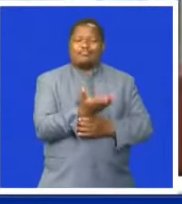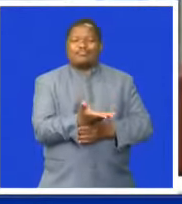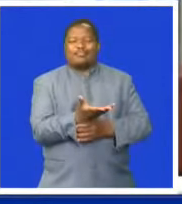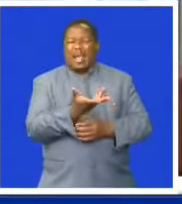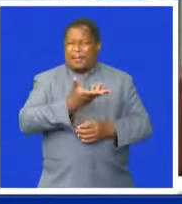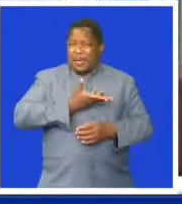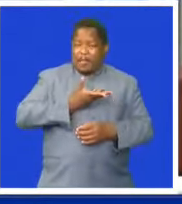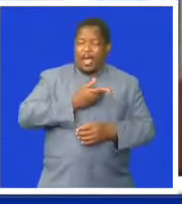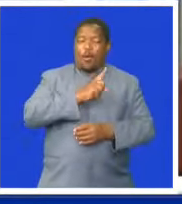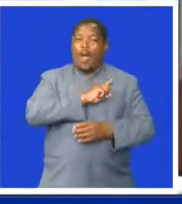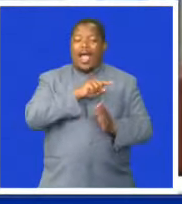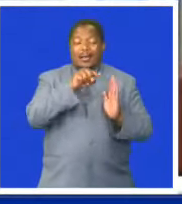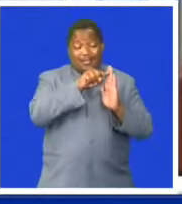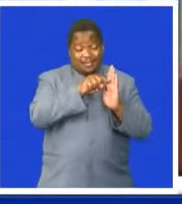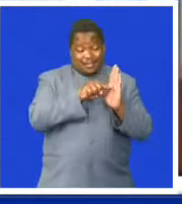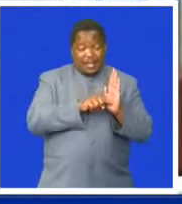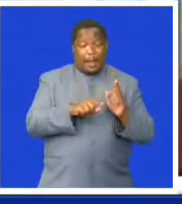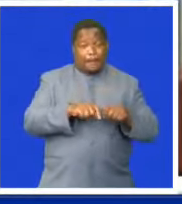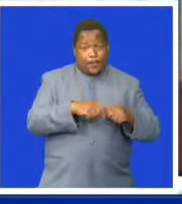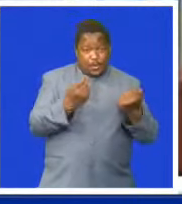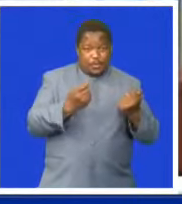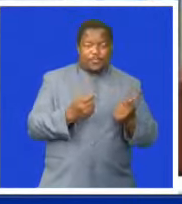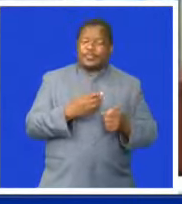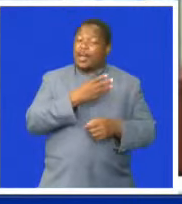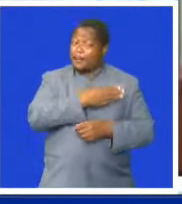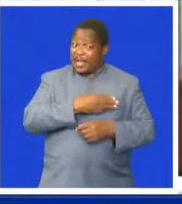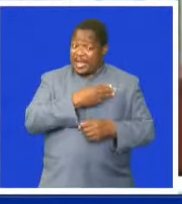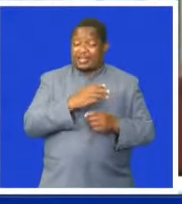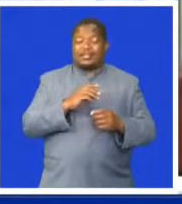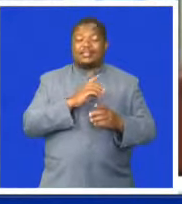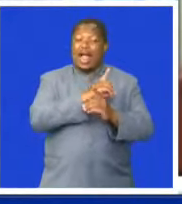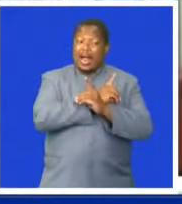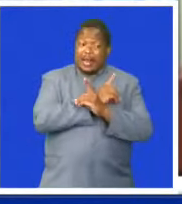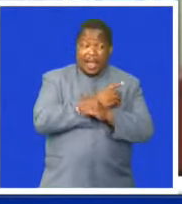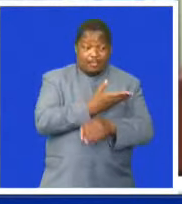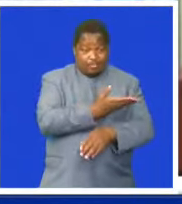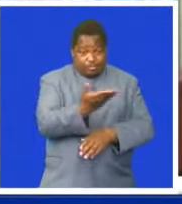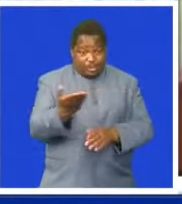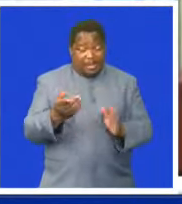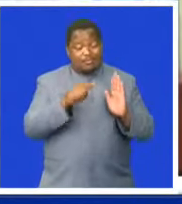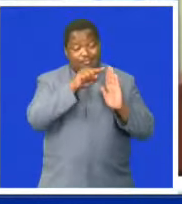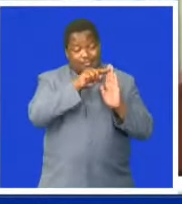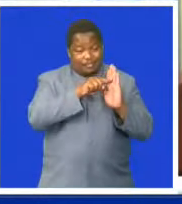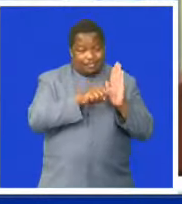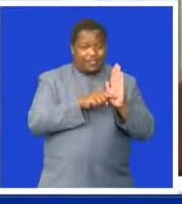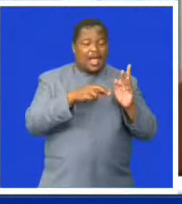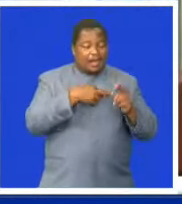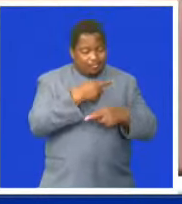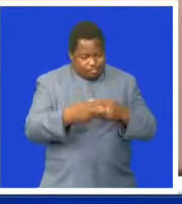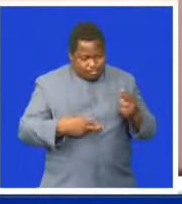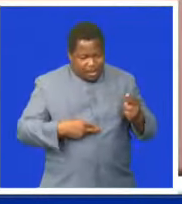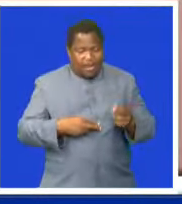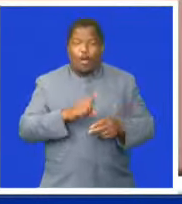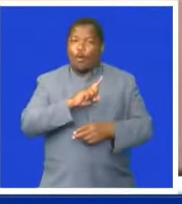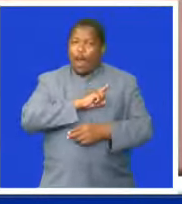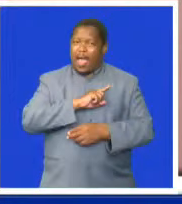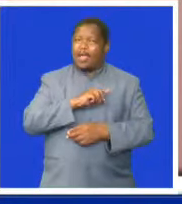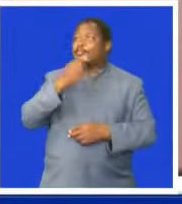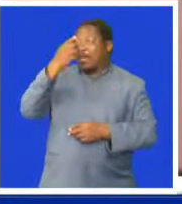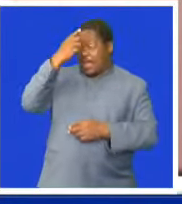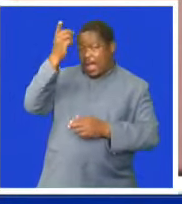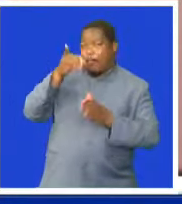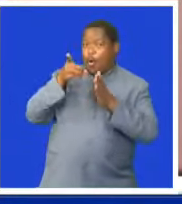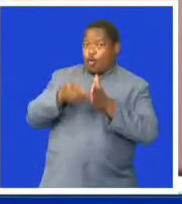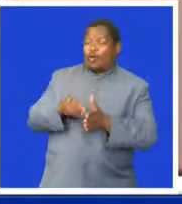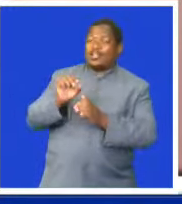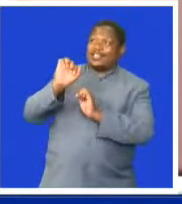azivumele kulomdlalo wethu asilandzeleni sente yonke le compliance nema guidelines labekiwe labekwe uhulumende. Vilakade uthi